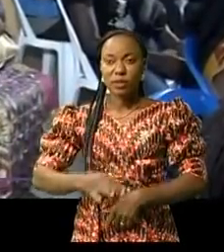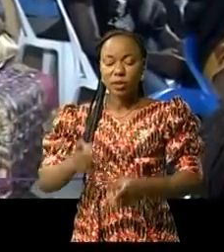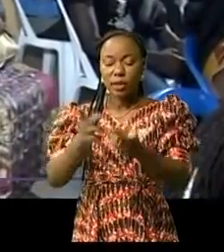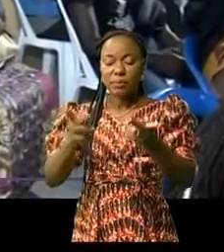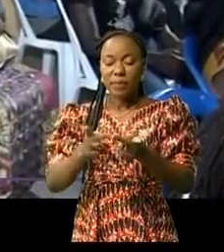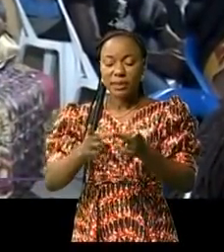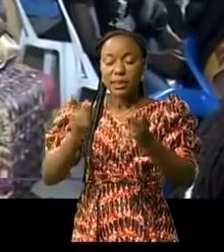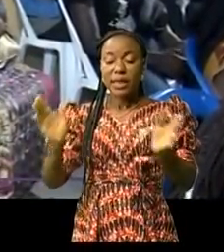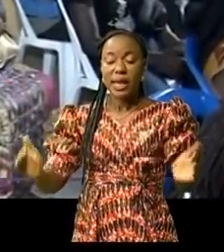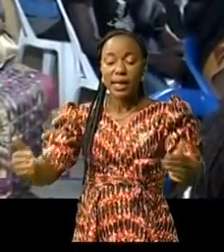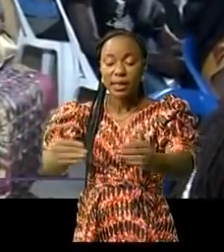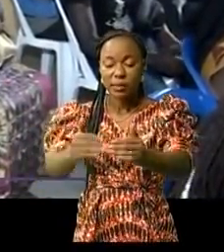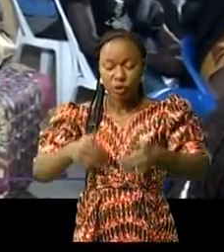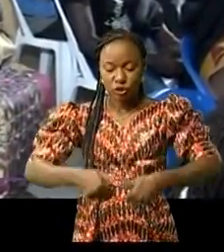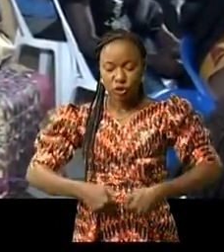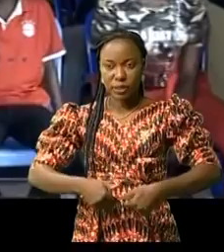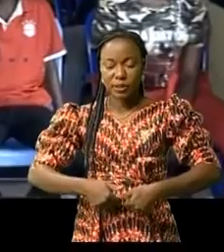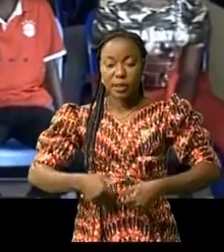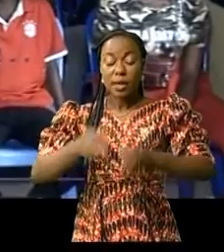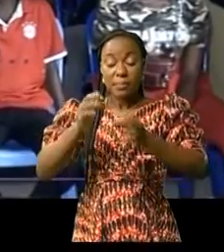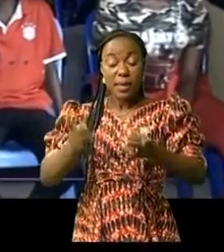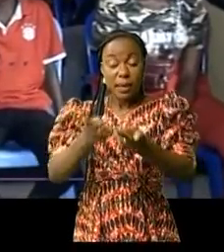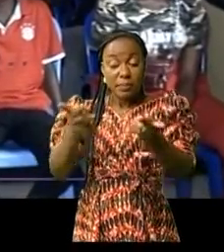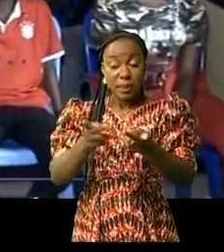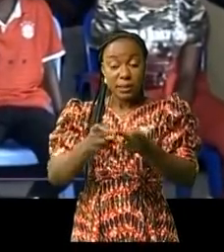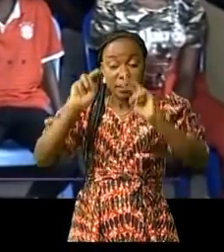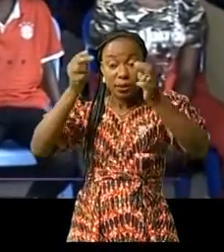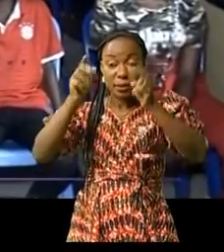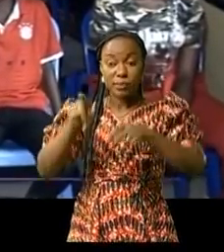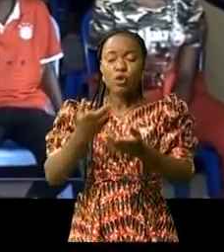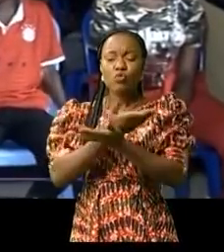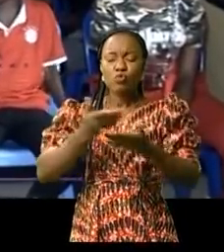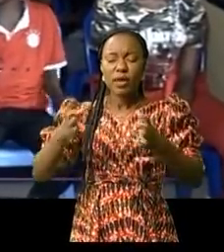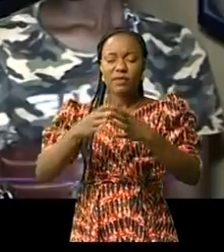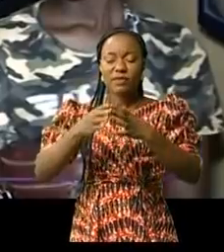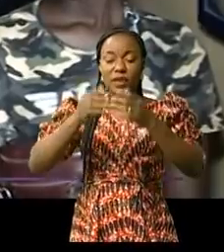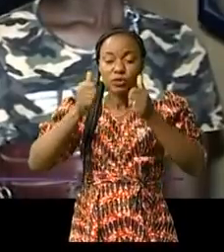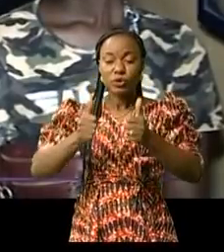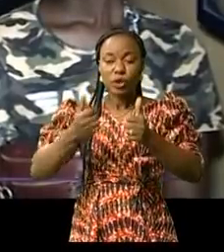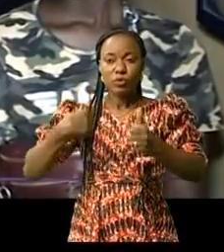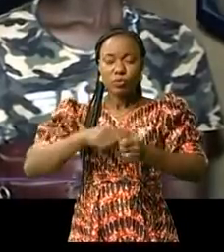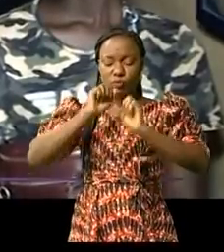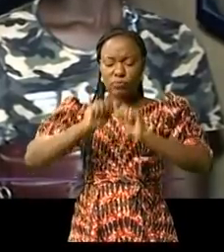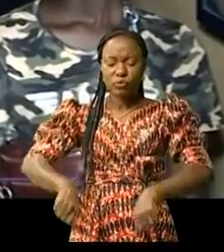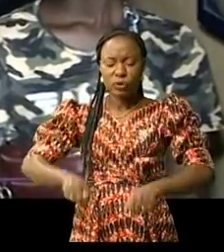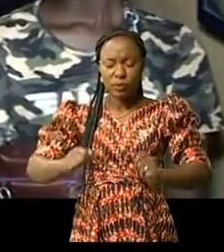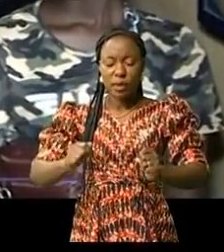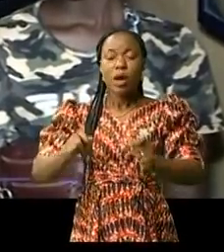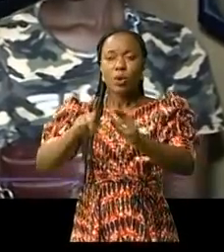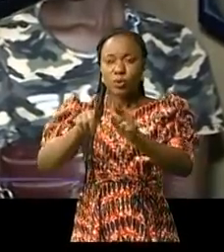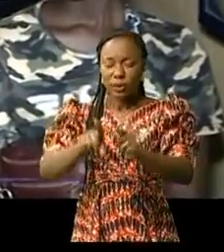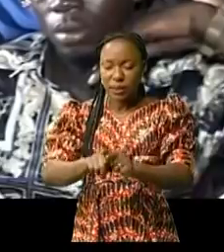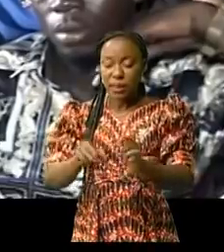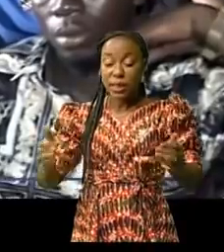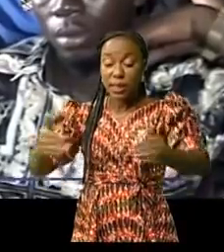qu'occupe l'encadrement de la jeunesse placée cette année sous le thème oui avec dieu nous pouvons l'encadreur des jeunes